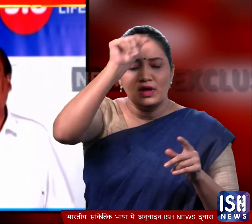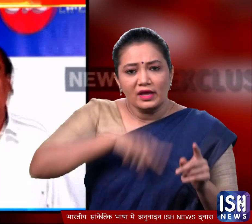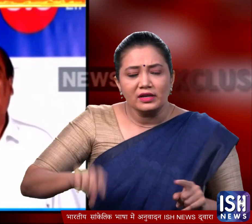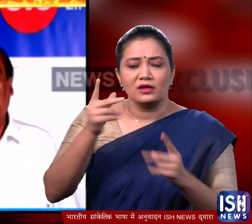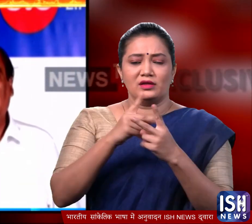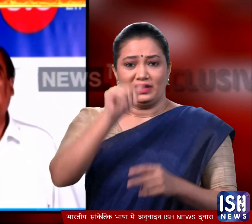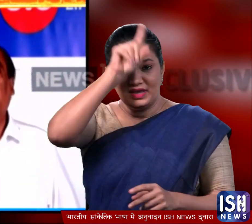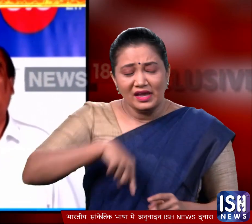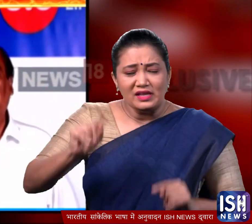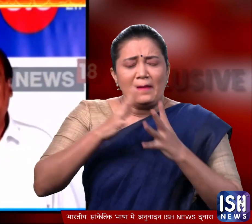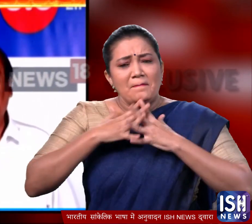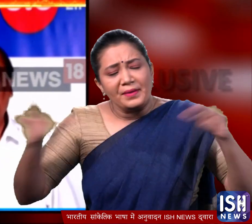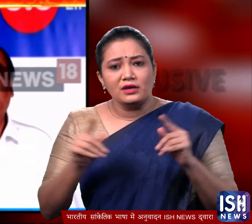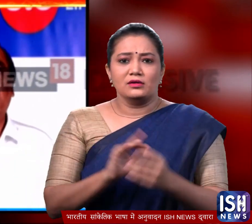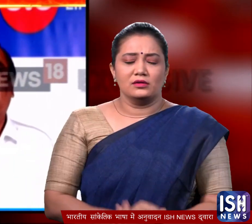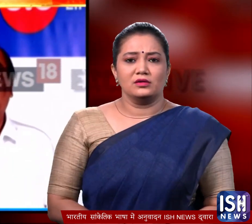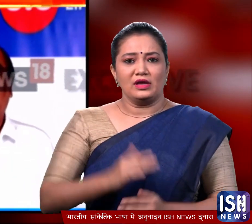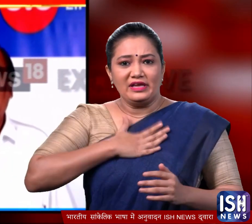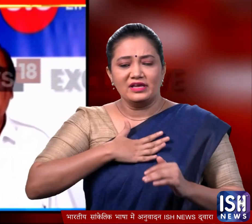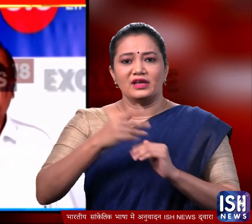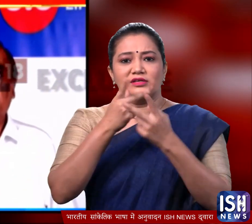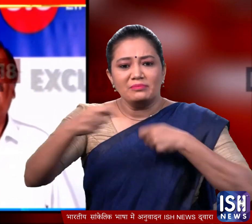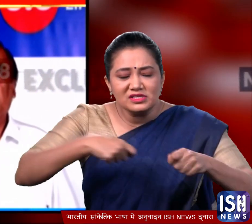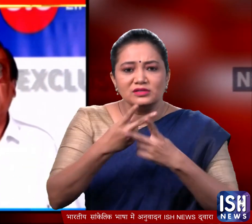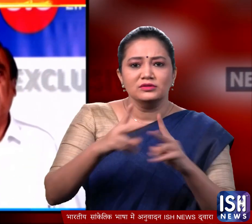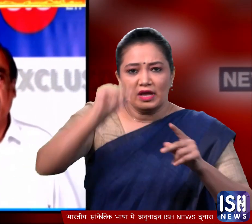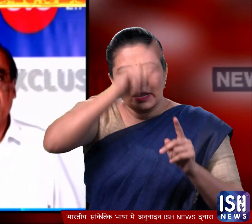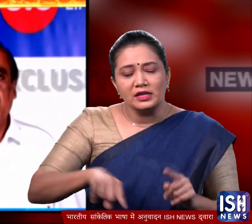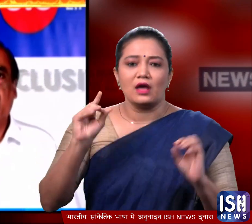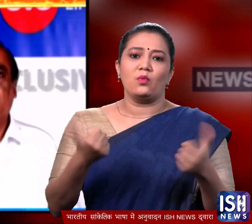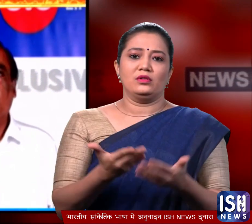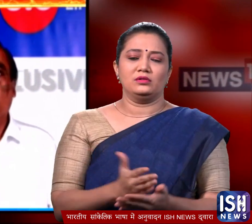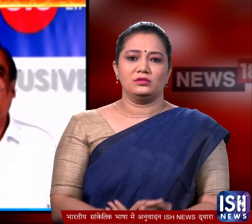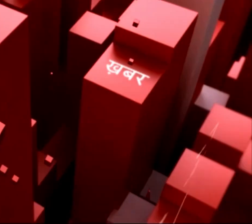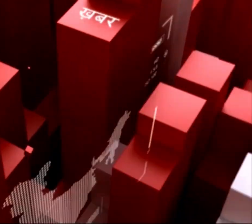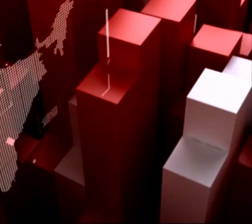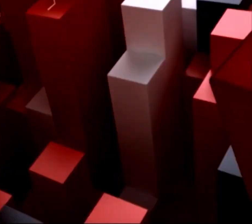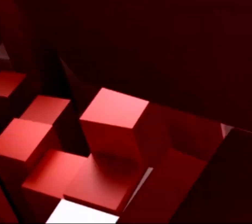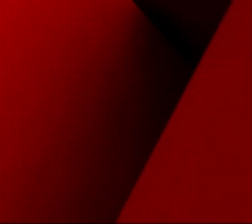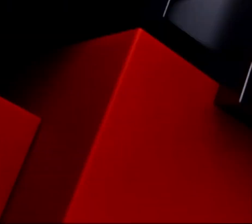our youth. It will give a big boost to green enterprise in India.